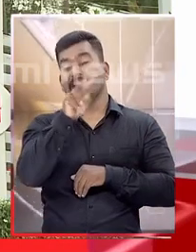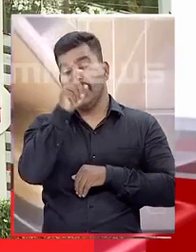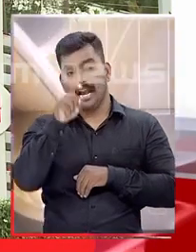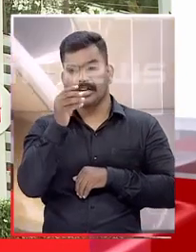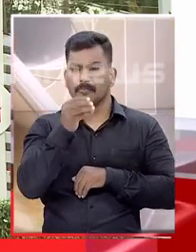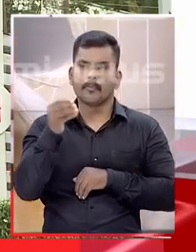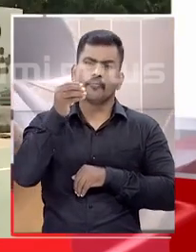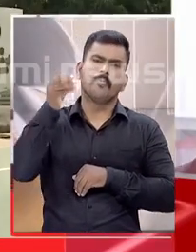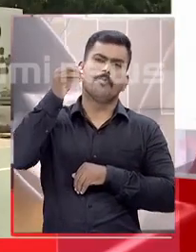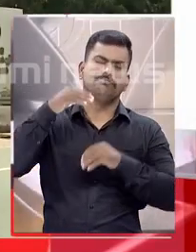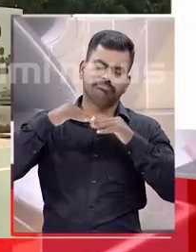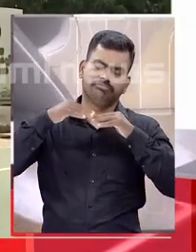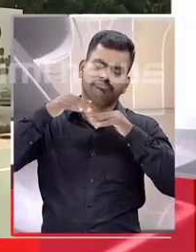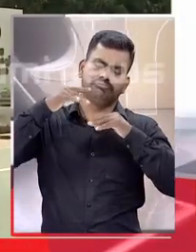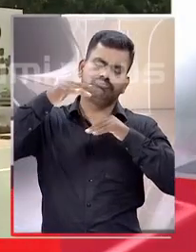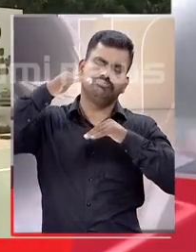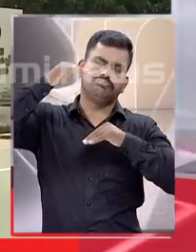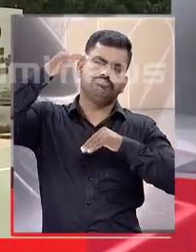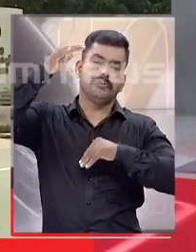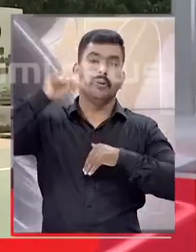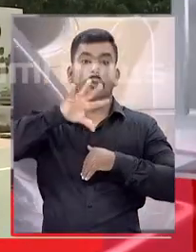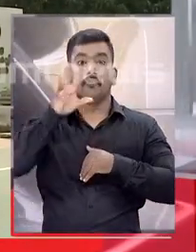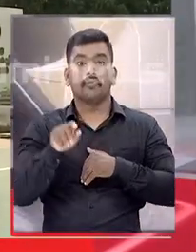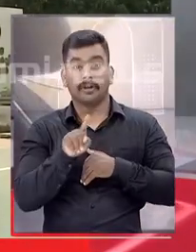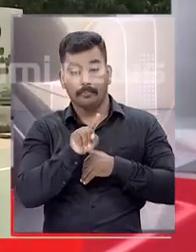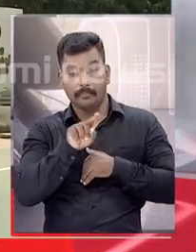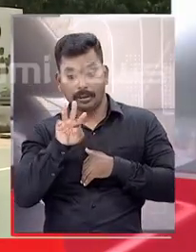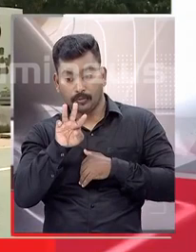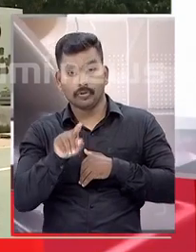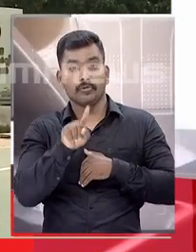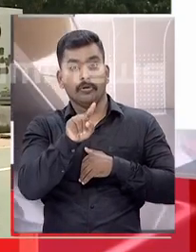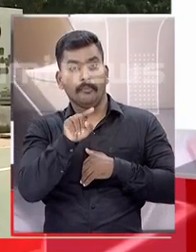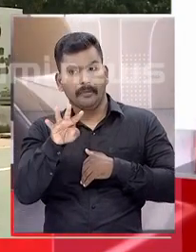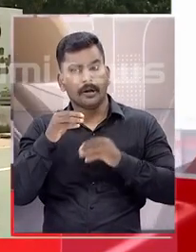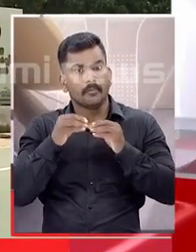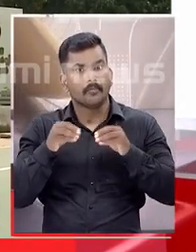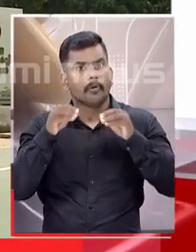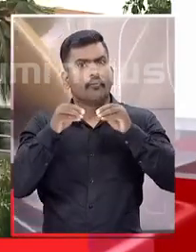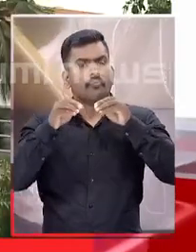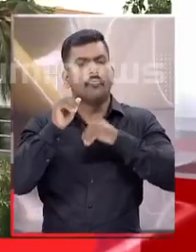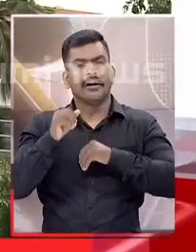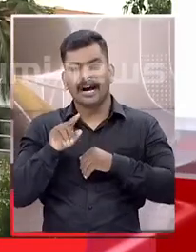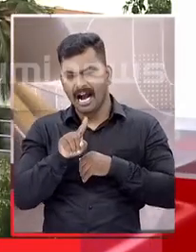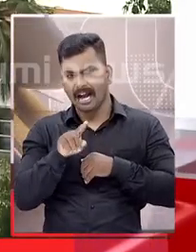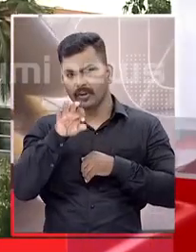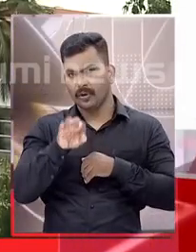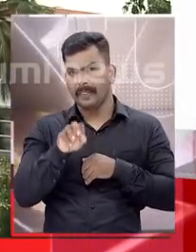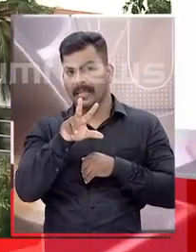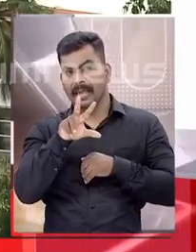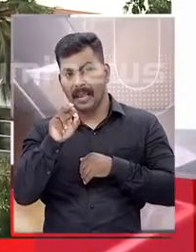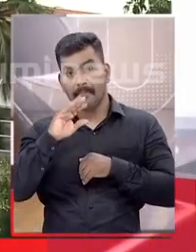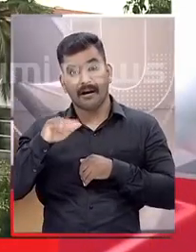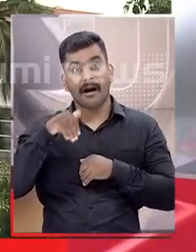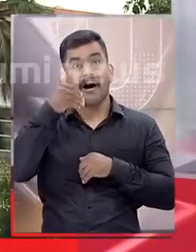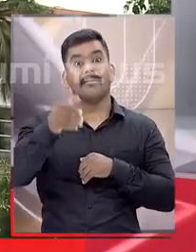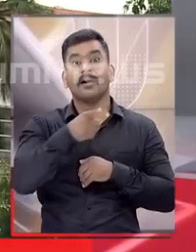89 പിന്നെ 83 മുതൽ ഇങ്ങോട്ട് ഒരു വർധനവ 13-14. അതിന്റെ കാരണം എന്താന്ന് വെച്ച് കഴിഞ്ഞാൽ 80 കഴിഞ്ഞപ്പോൾ നമ്മുടെ ഇവിടെ